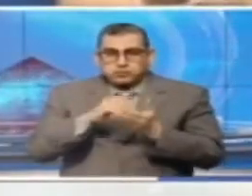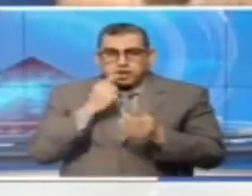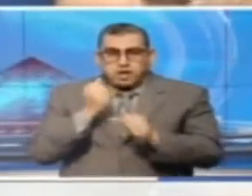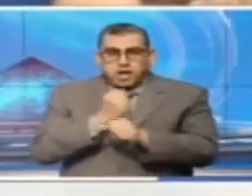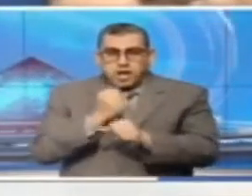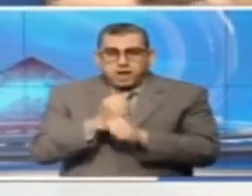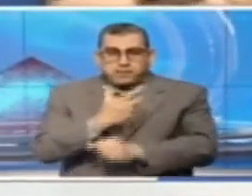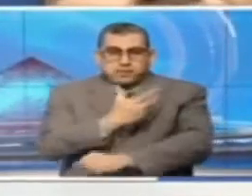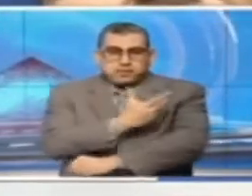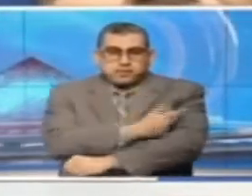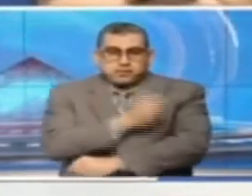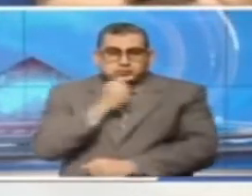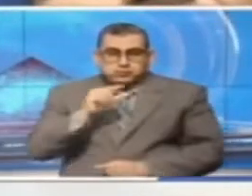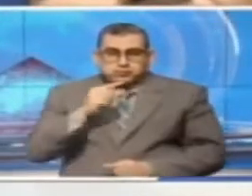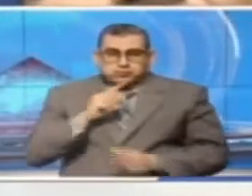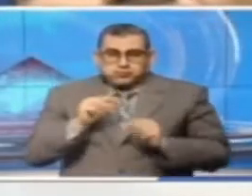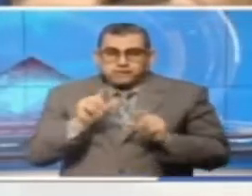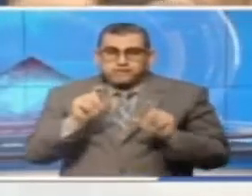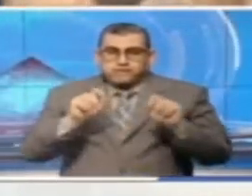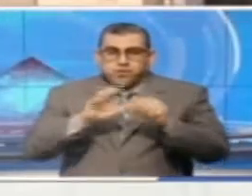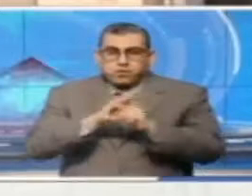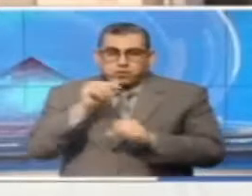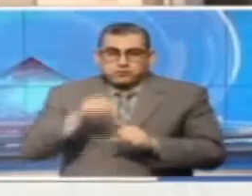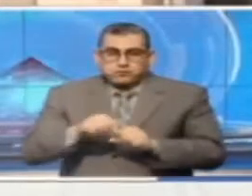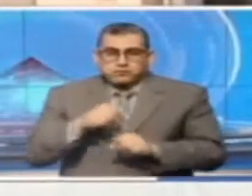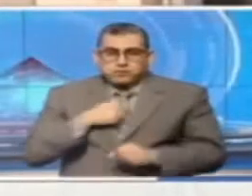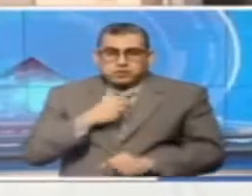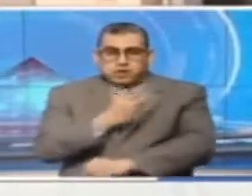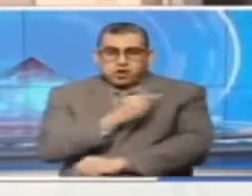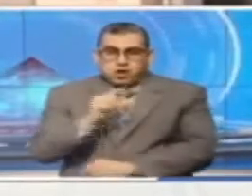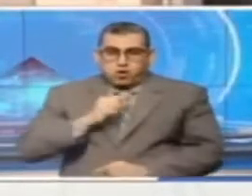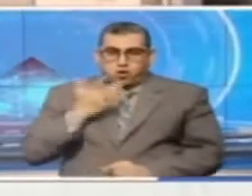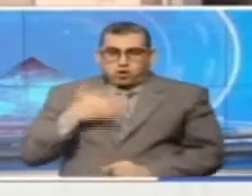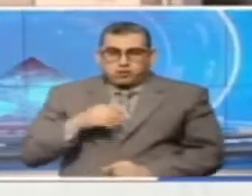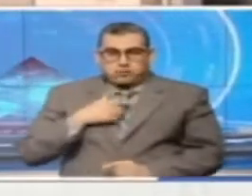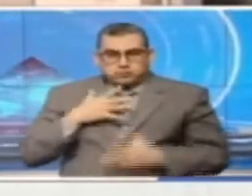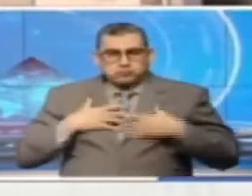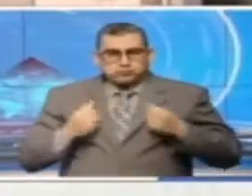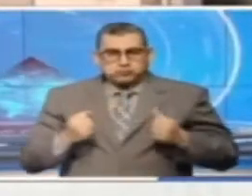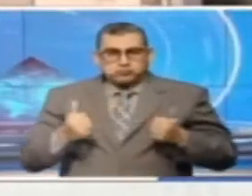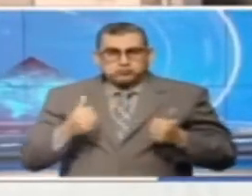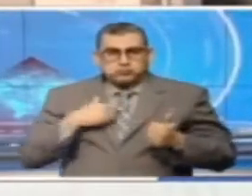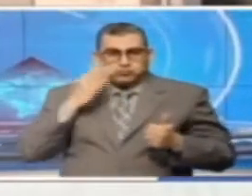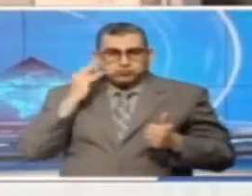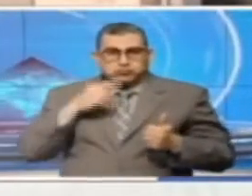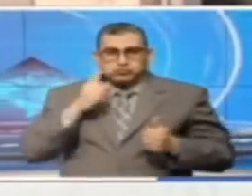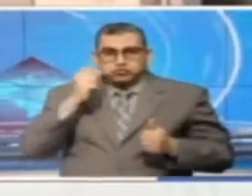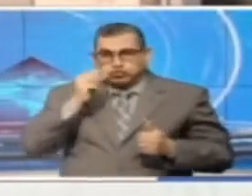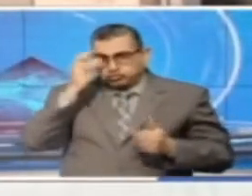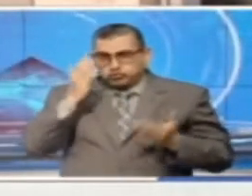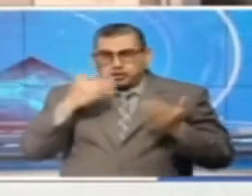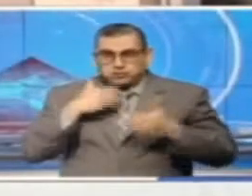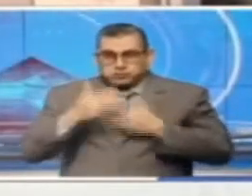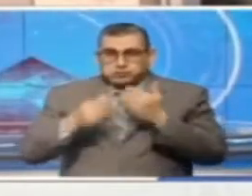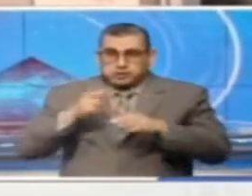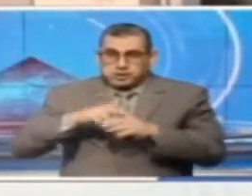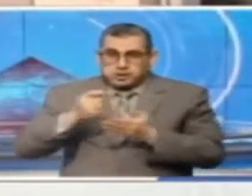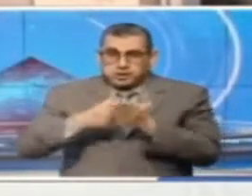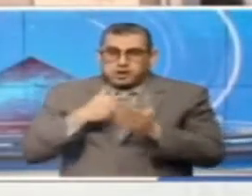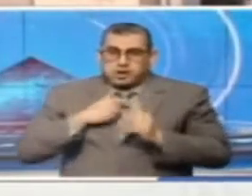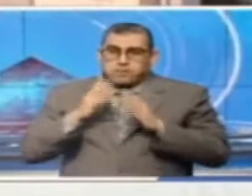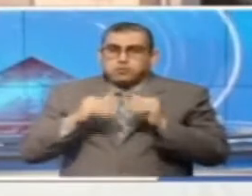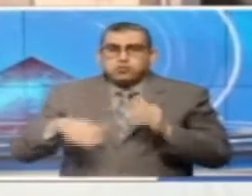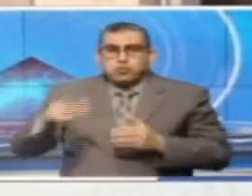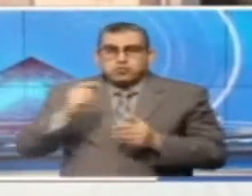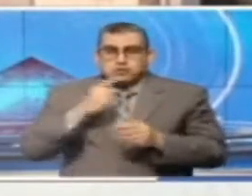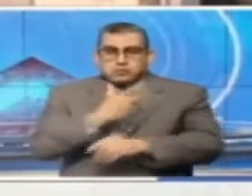عملية التطعيم بلقاح فيروس كورونا. أنا أخذت اللقاح ما يحصلش حاجة يعني بإذن الله يعني، وإن شاء الله كل المصريين تاخد اللقاح زي كده، وإن